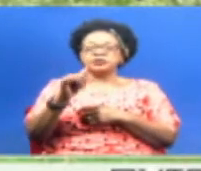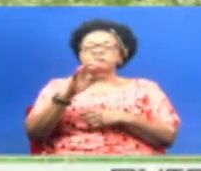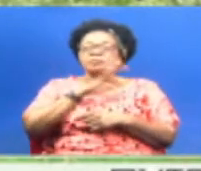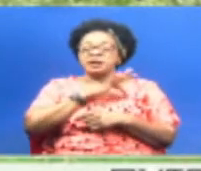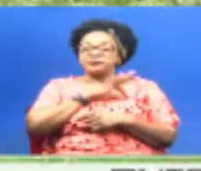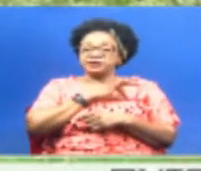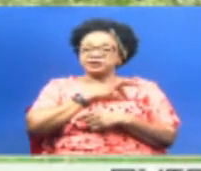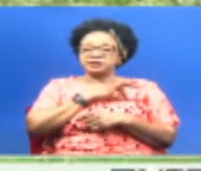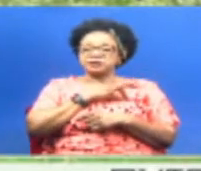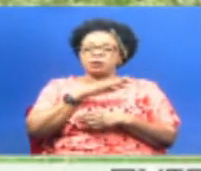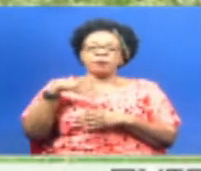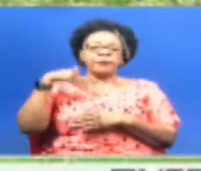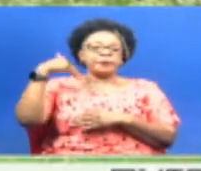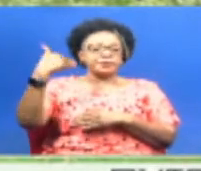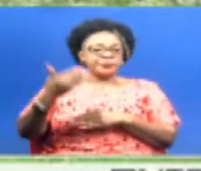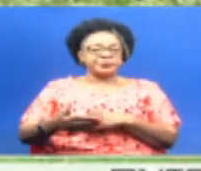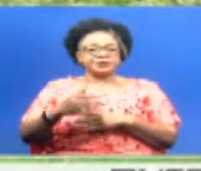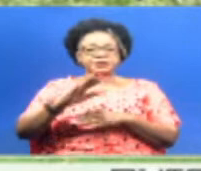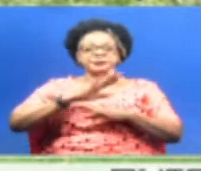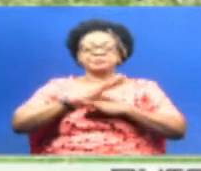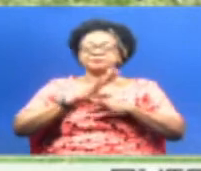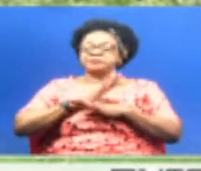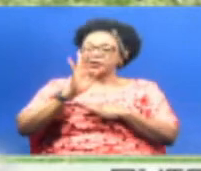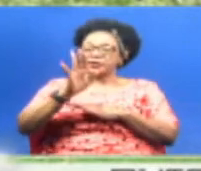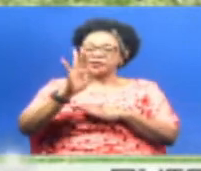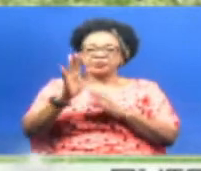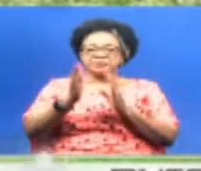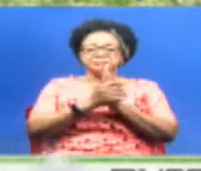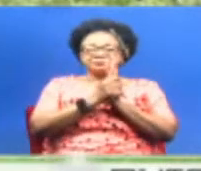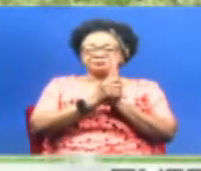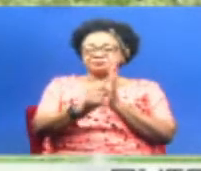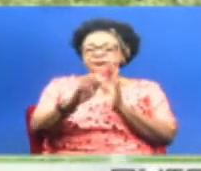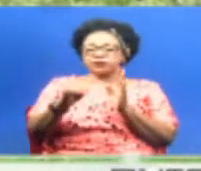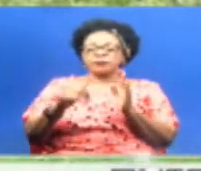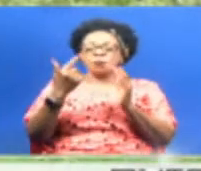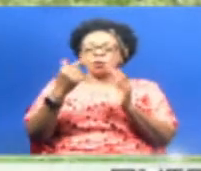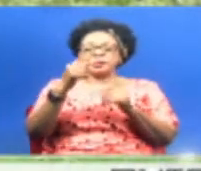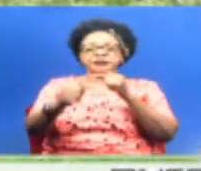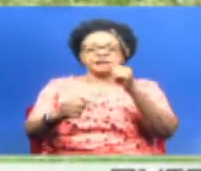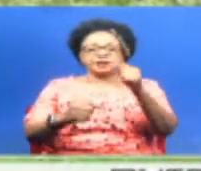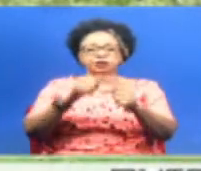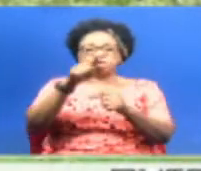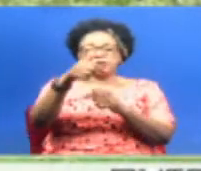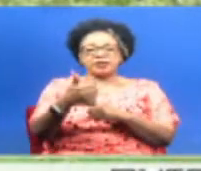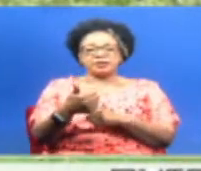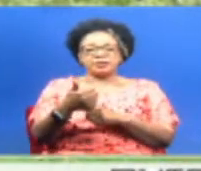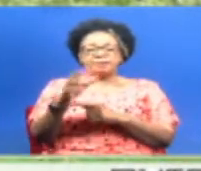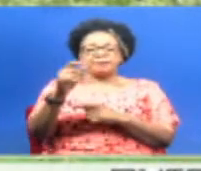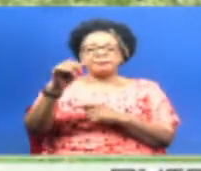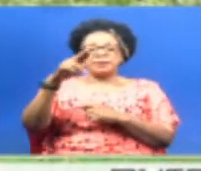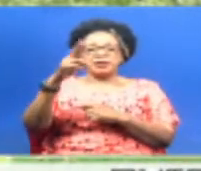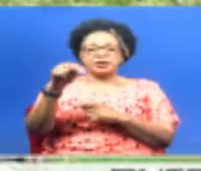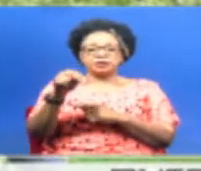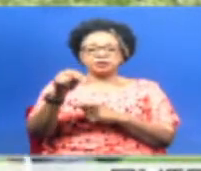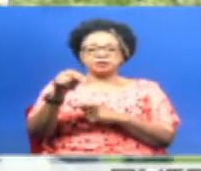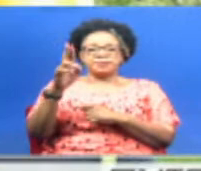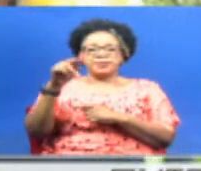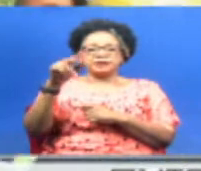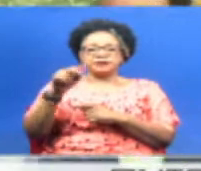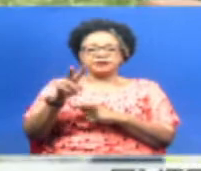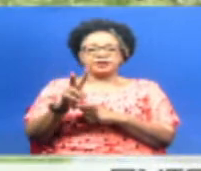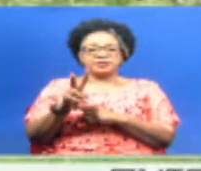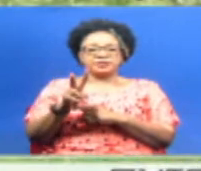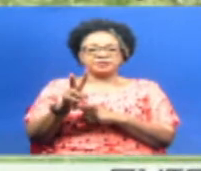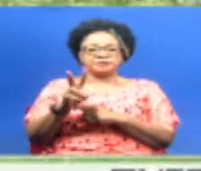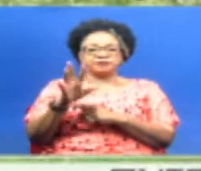na wamekuwa wakiridhisha usanii wao kutoka kizazi kimoja hadi kingine. Aaron Kipkoech, NTV,